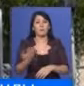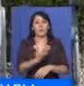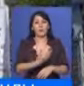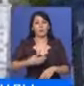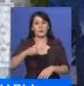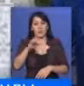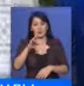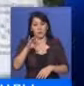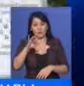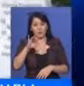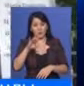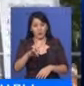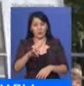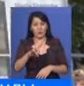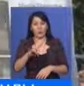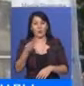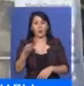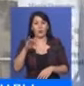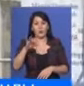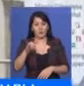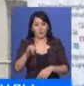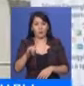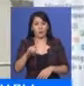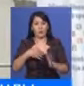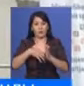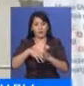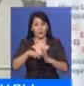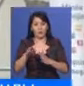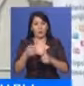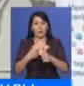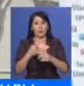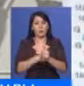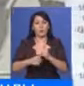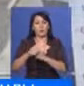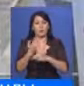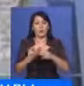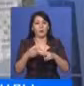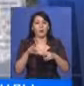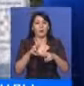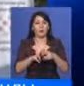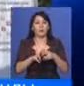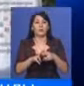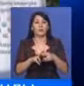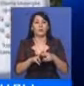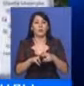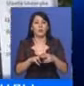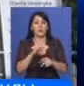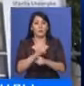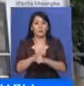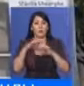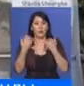Сондай-ақ біздің жерлесіміз Матвей Никитин тау жолдарының үздігі классификациясында көш бастап тұр. Айта кеткен жөн,